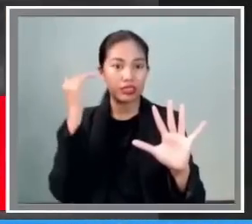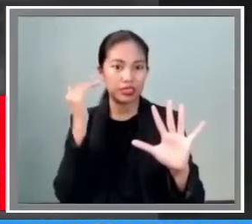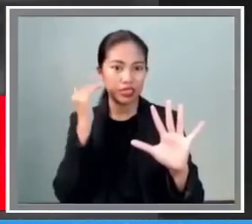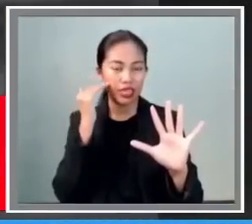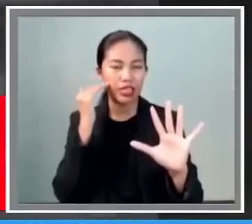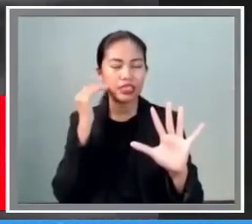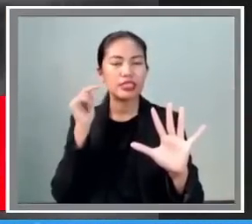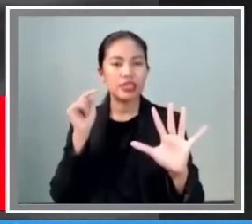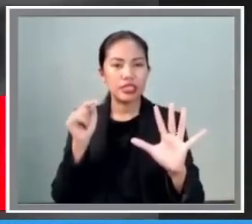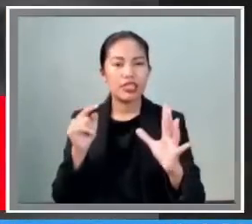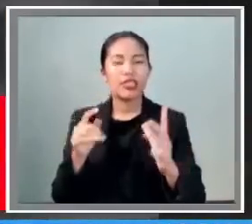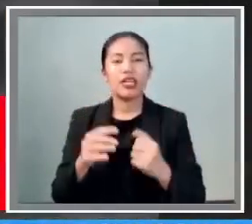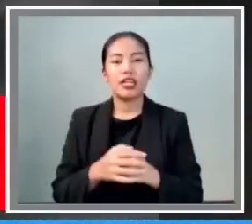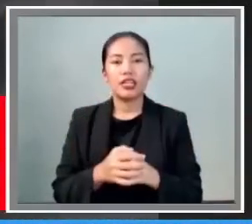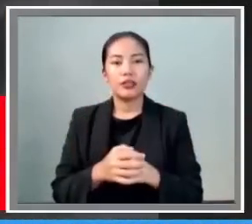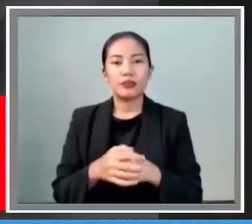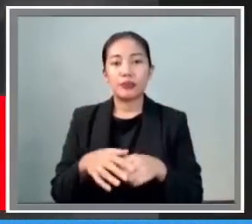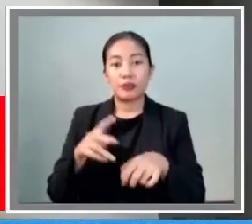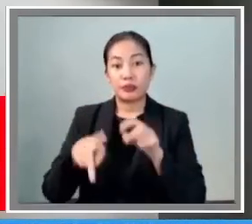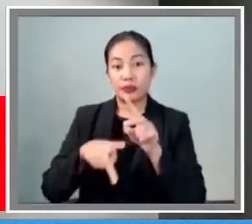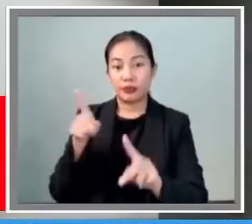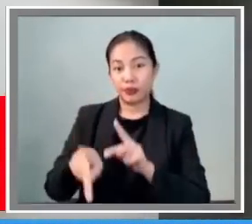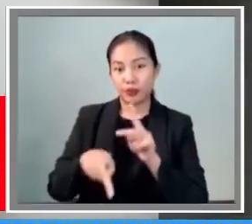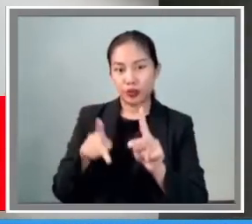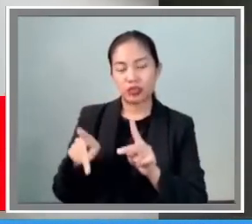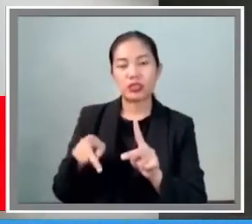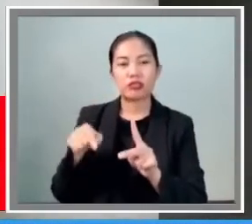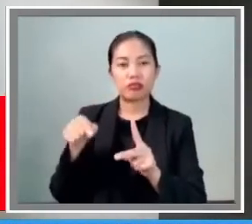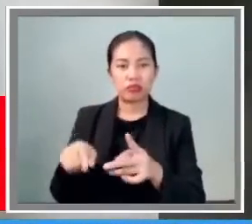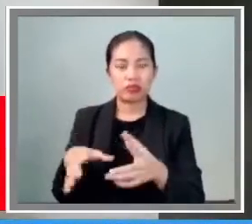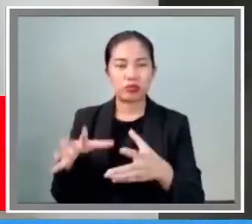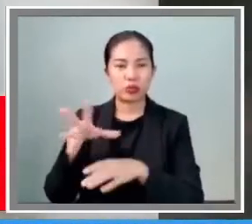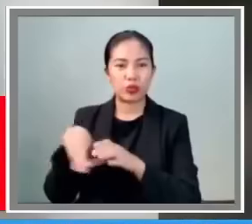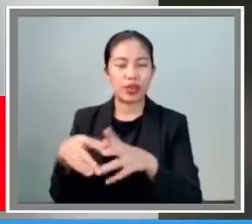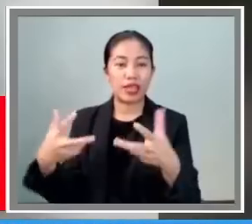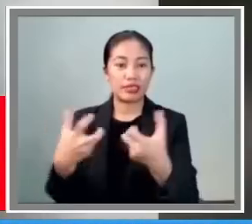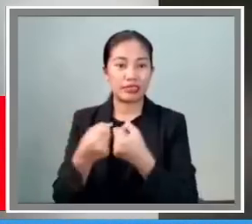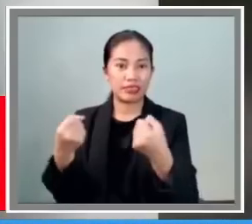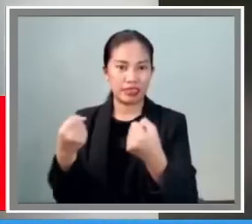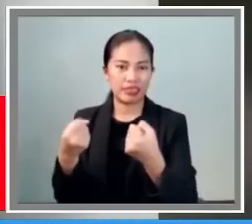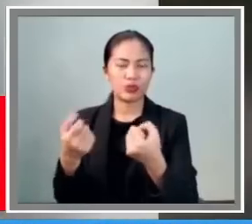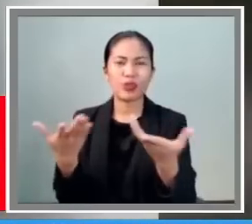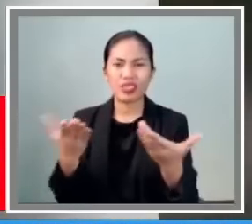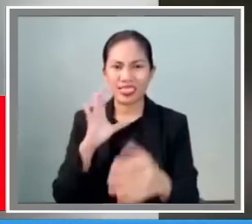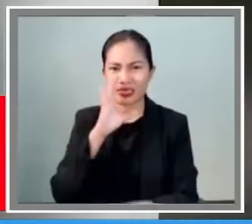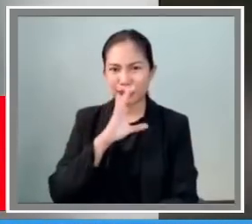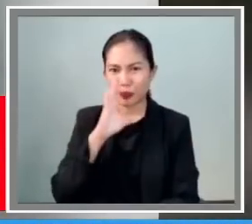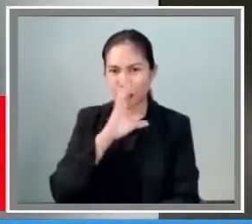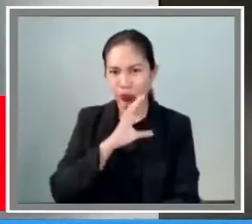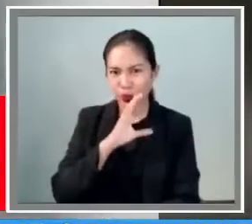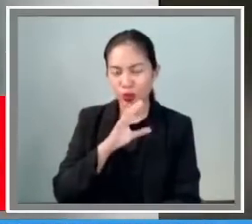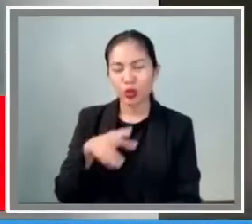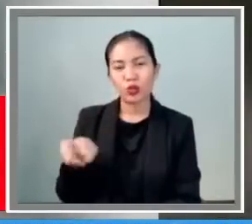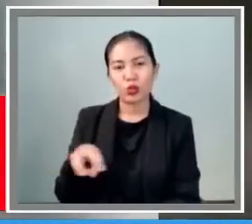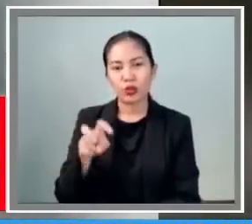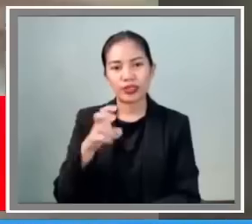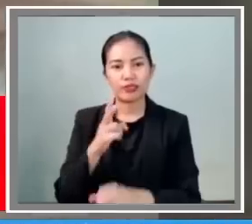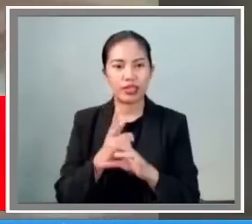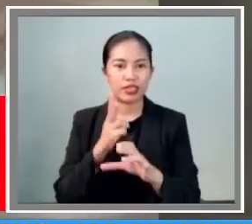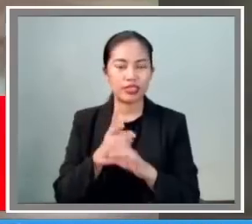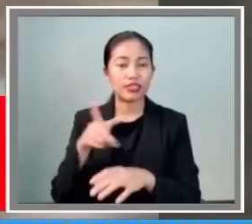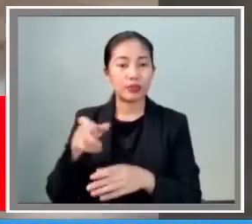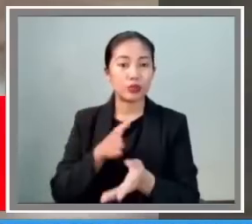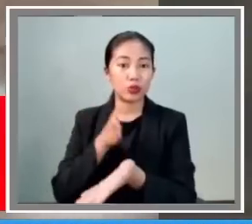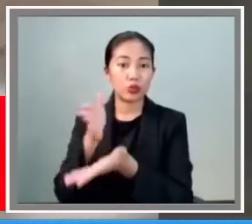highway sa barangay langtad sa argao Cebu tumagilid ang kanilang sinasakyan na tourist van na papunta sana sa bayan ng oslob para